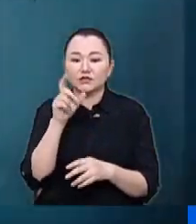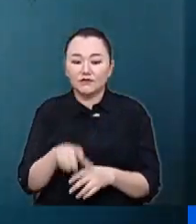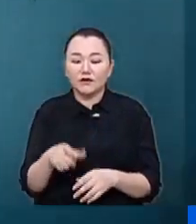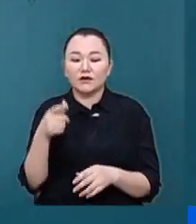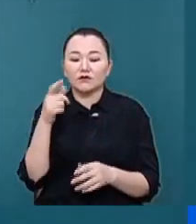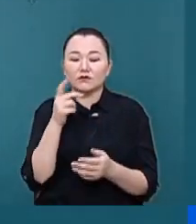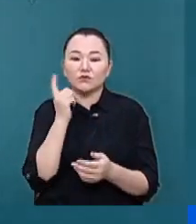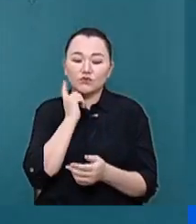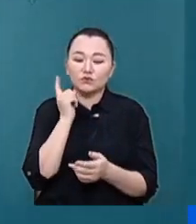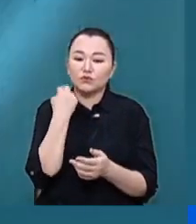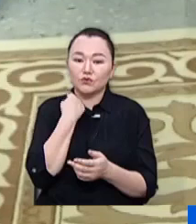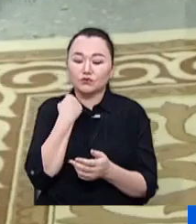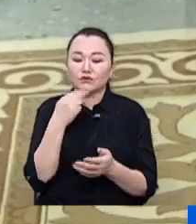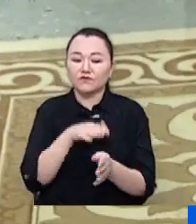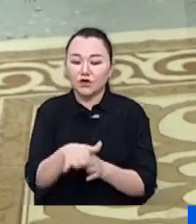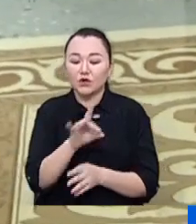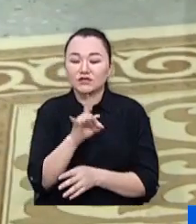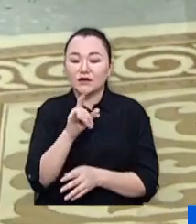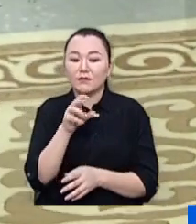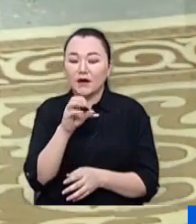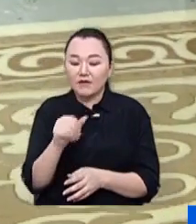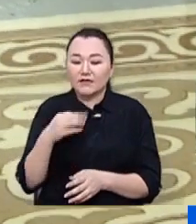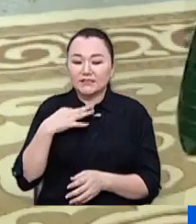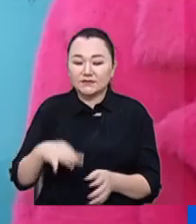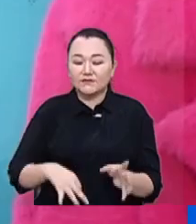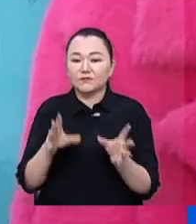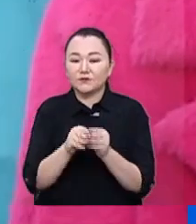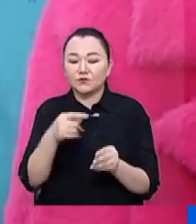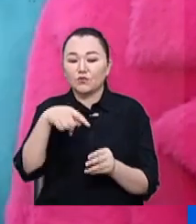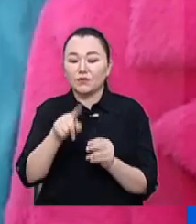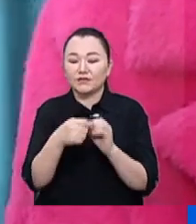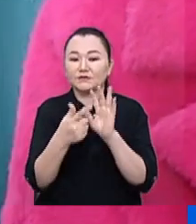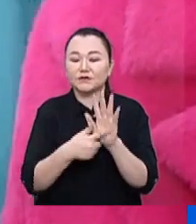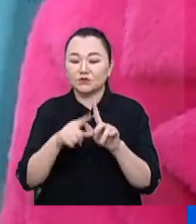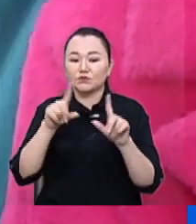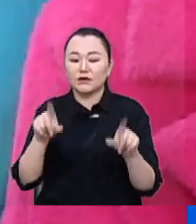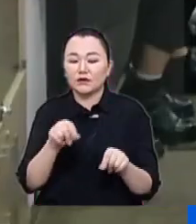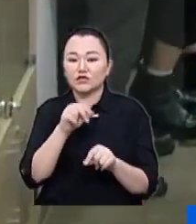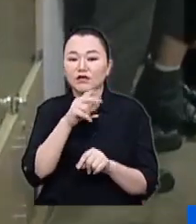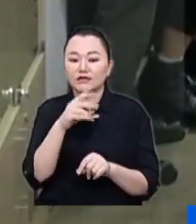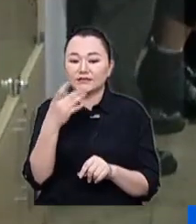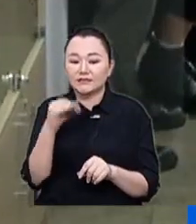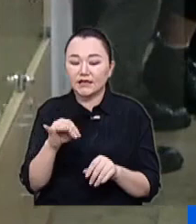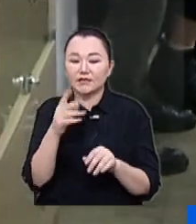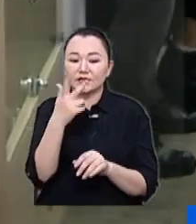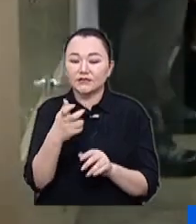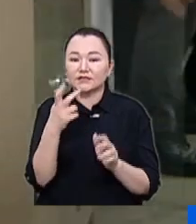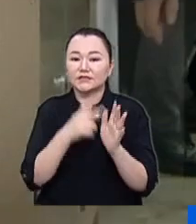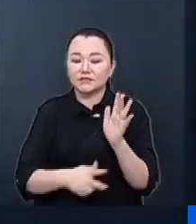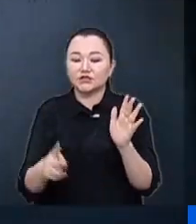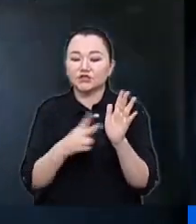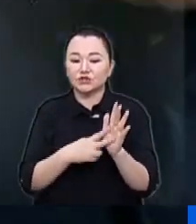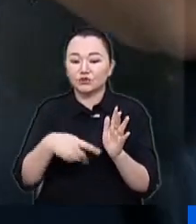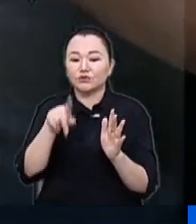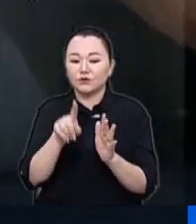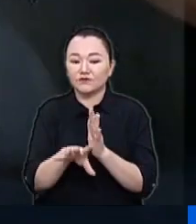өтеді. Қазақстанның халық әртісі Роза Рымбаева ұлдарымен бірге нөмірі 17-ші мектеп лицейінде орналасқан 387-ші сайлау